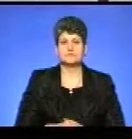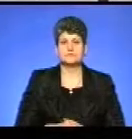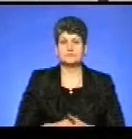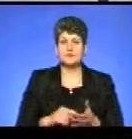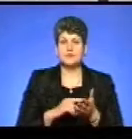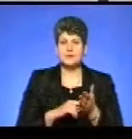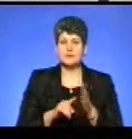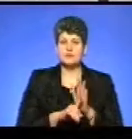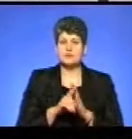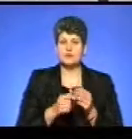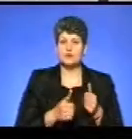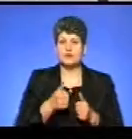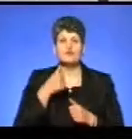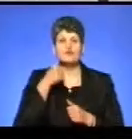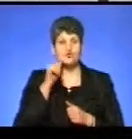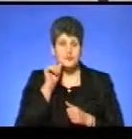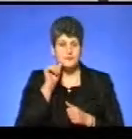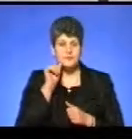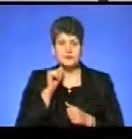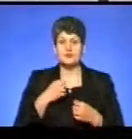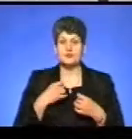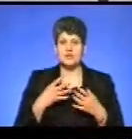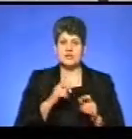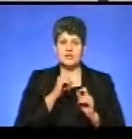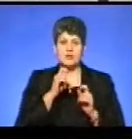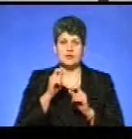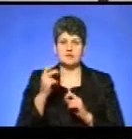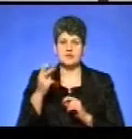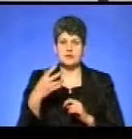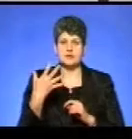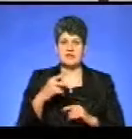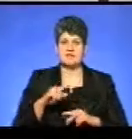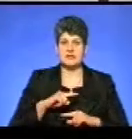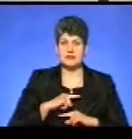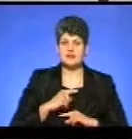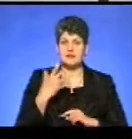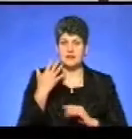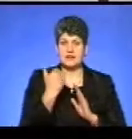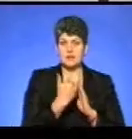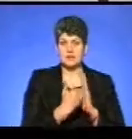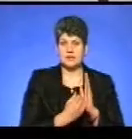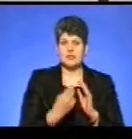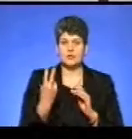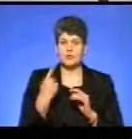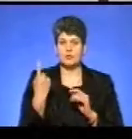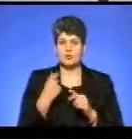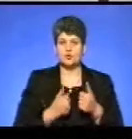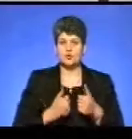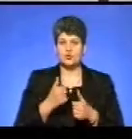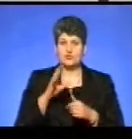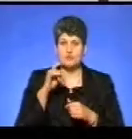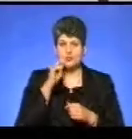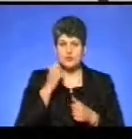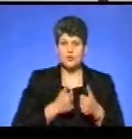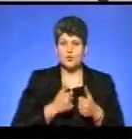Зазначу, стартував конкурс вчора. Урочисте нагородження 25 фіналістів у 5 номінаціях другого обласного туру всеукраїнського